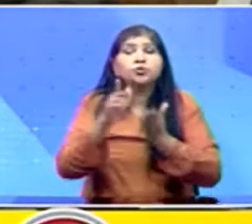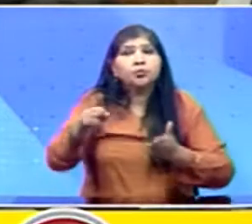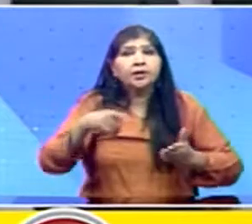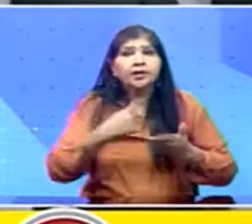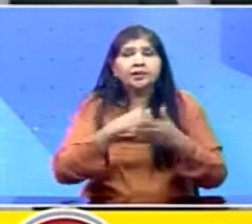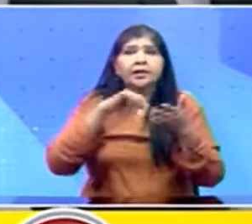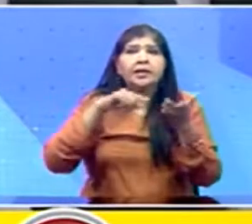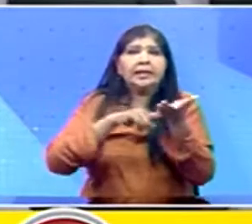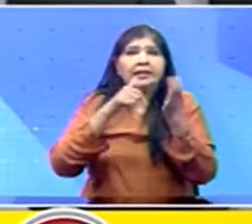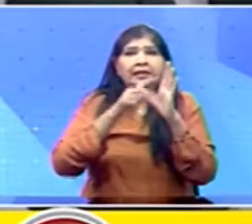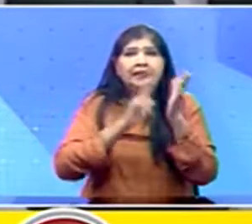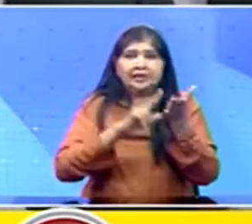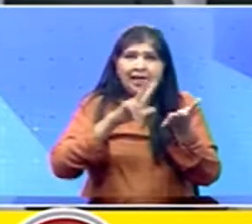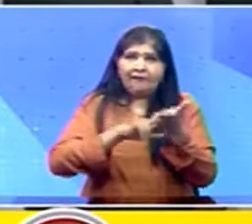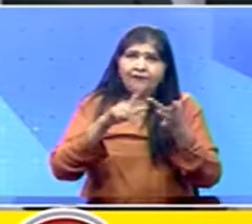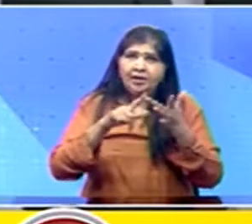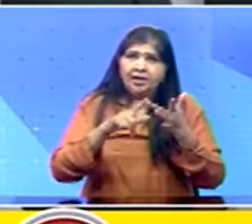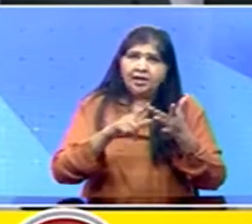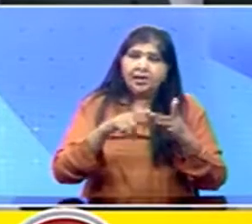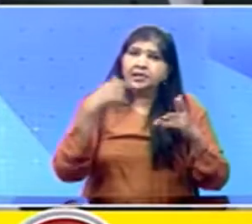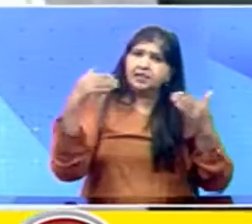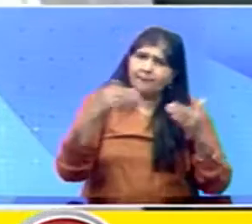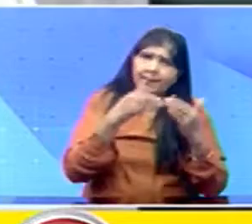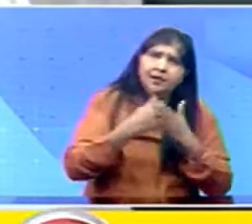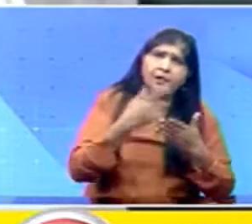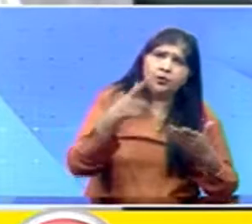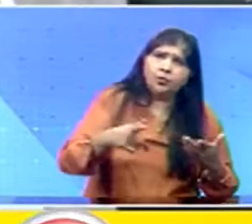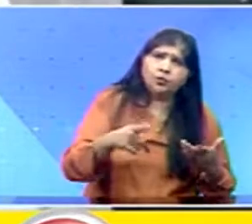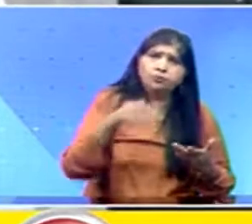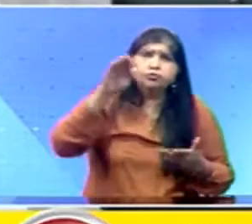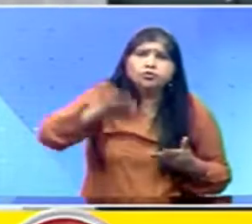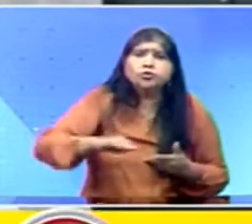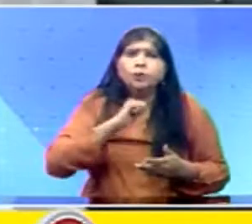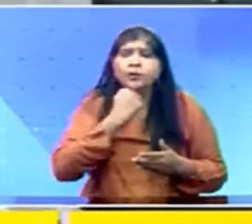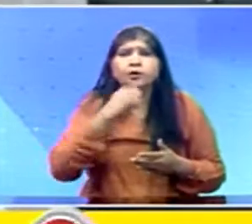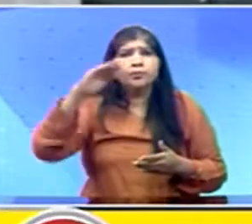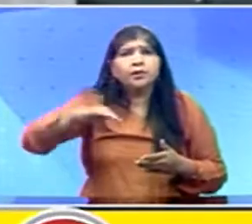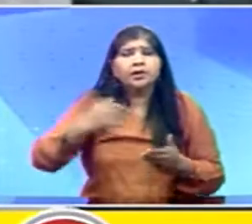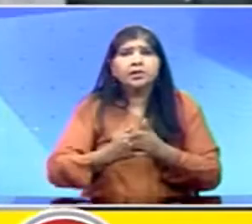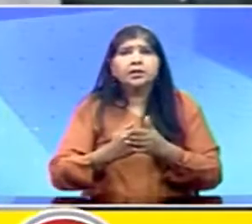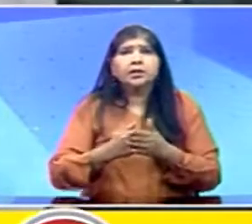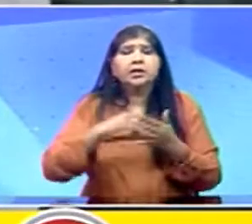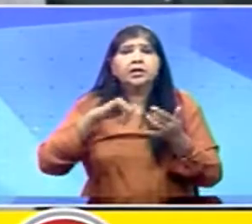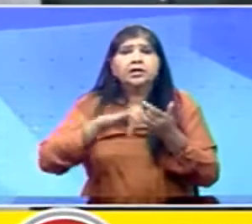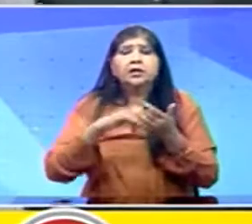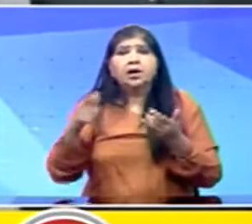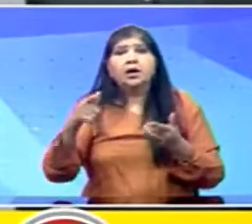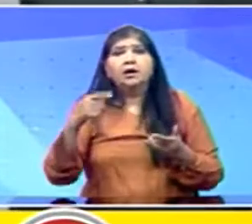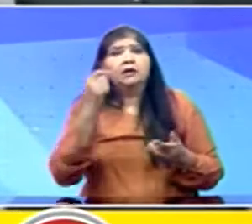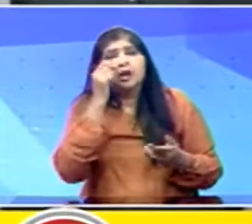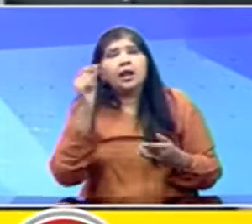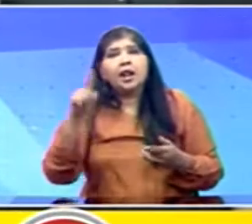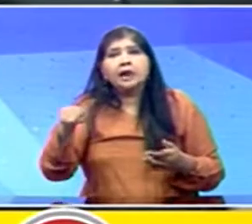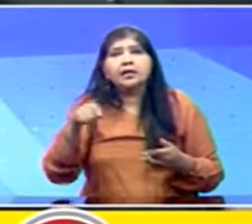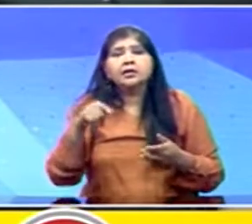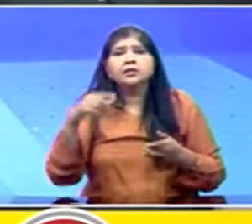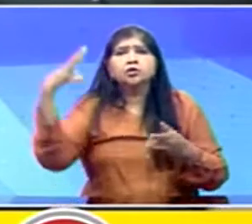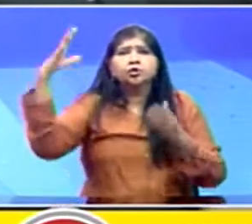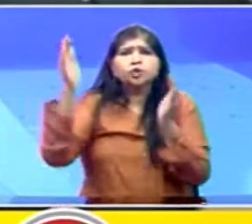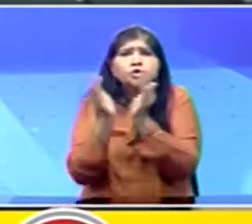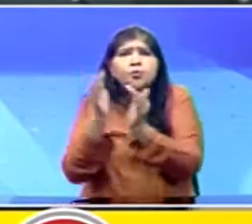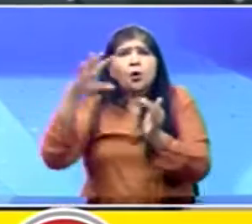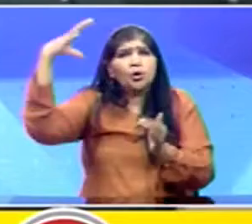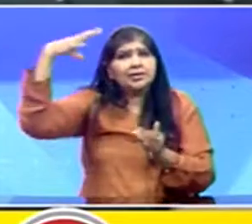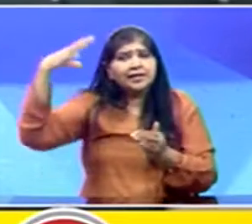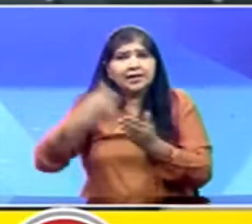तन्वी पटेल से भी मिला था वो एक बहुत ही छोटी सेटेलाइट पर काम कर रही है जो अगले कुछ